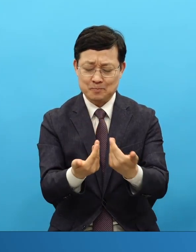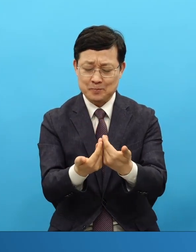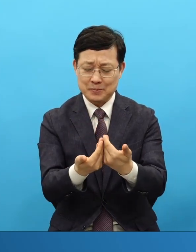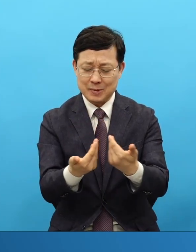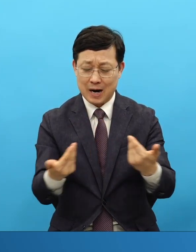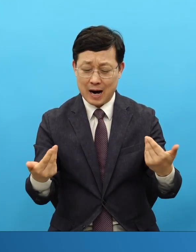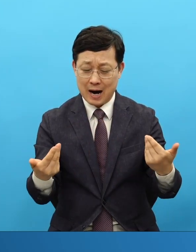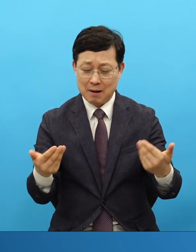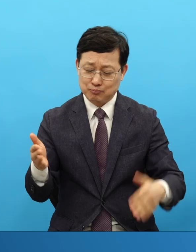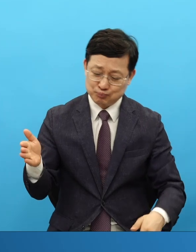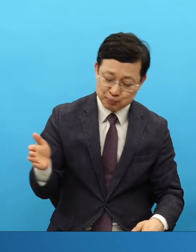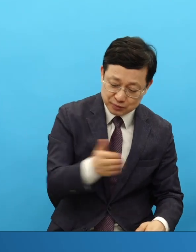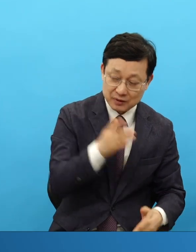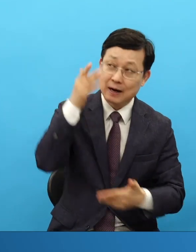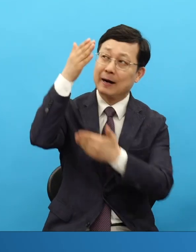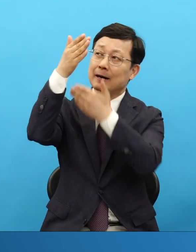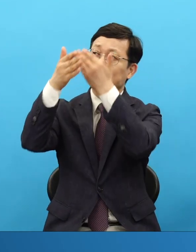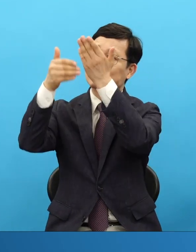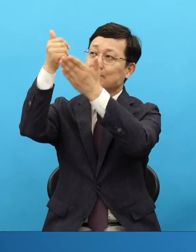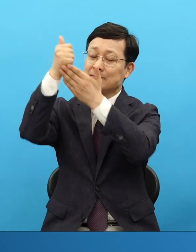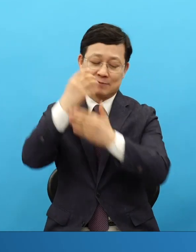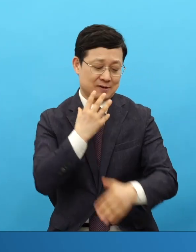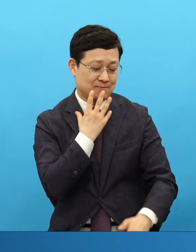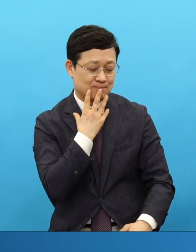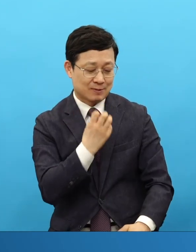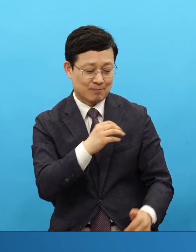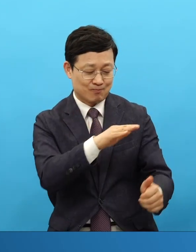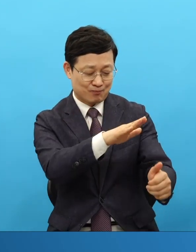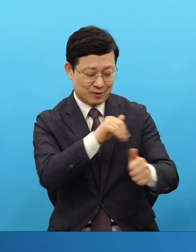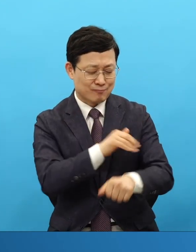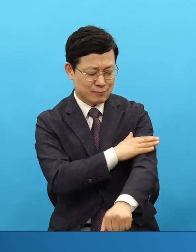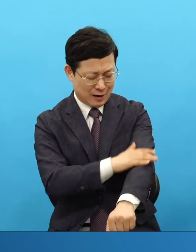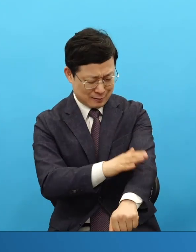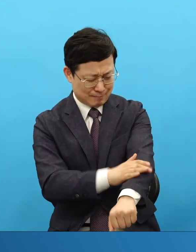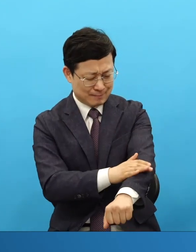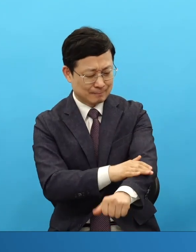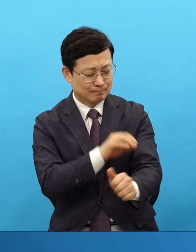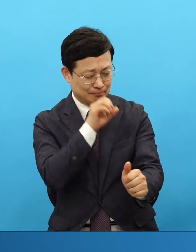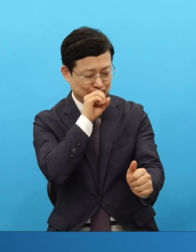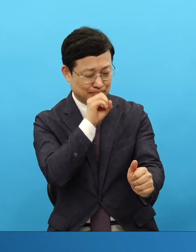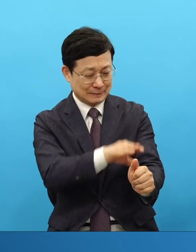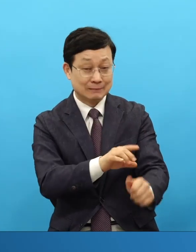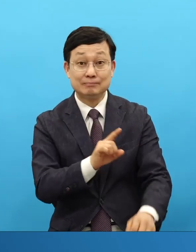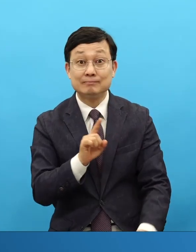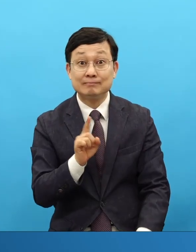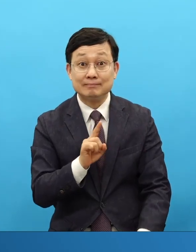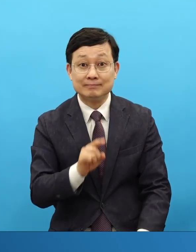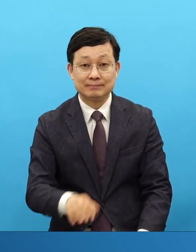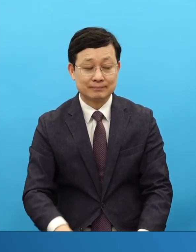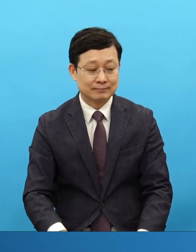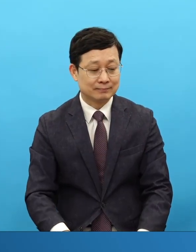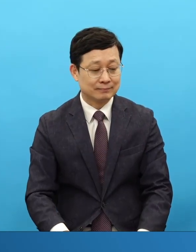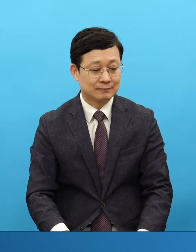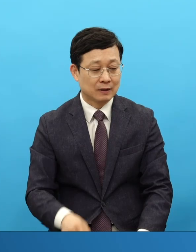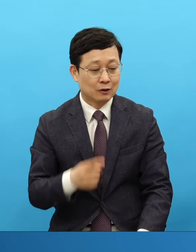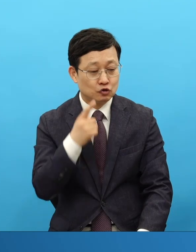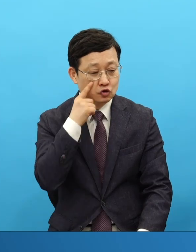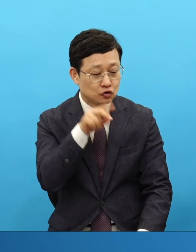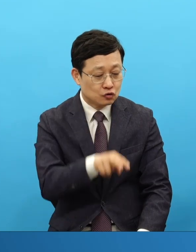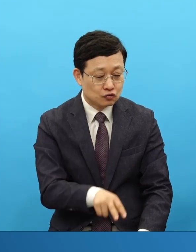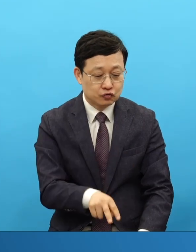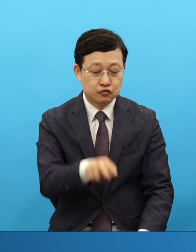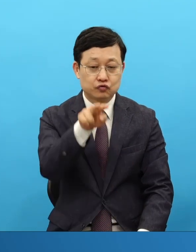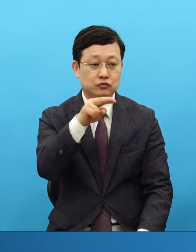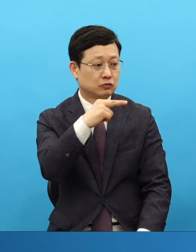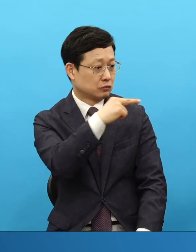이때부터 하나님이 아브라함에게 말씀하셨습니다. And this is when God speaks to Abraham. 눈을 들어 동서남북을